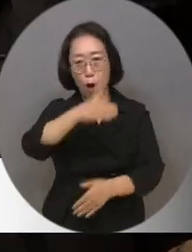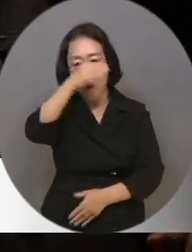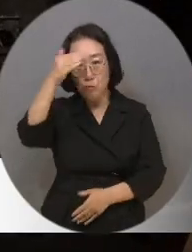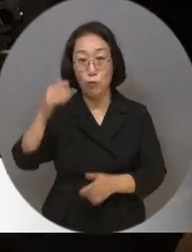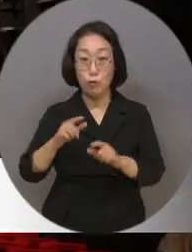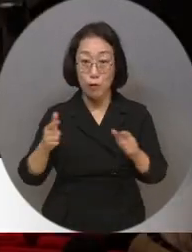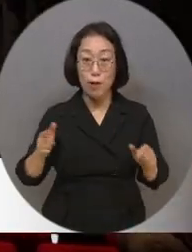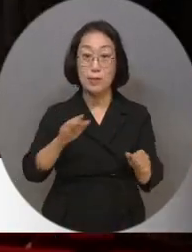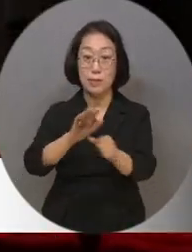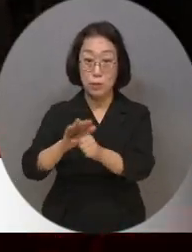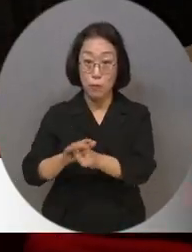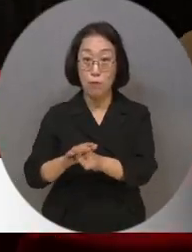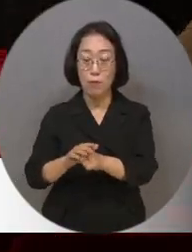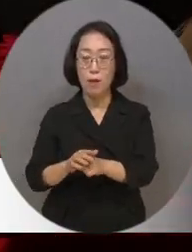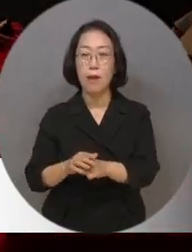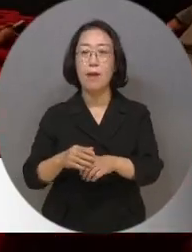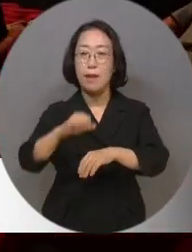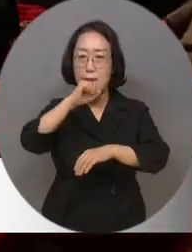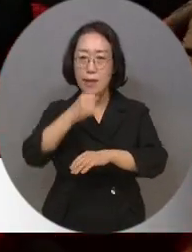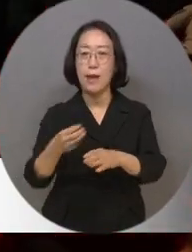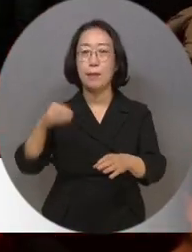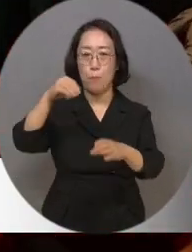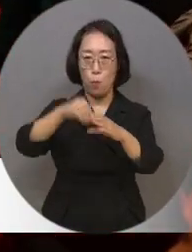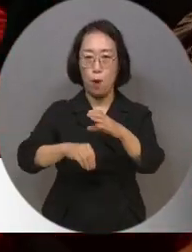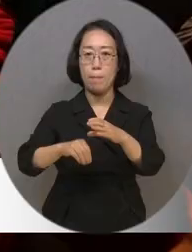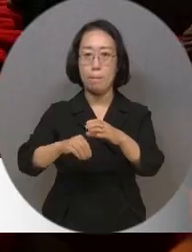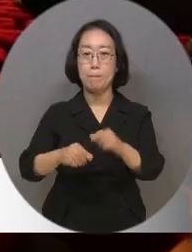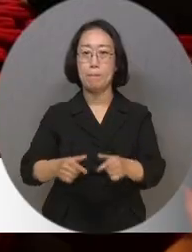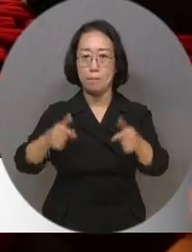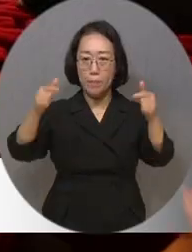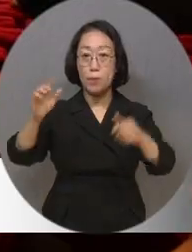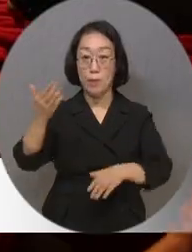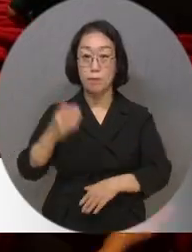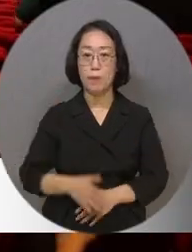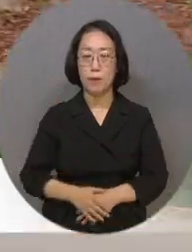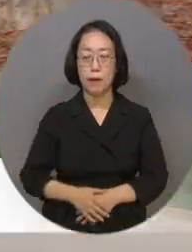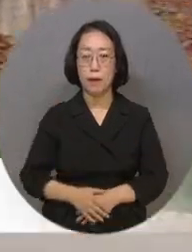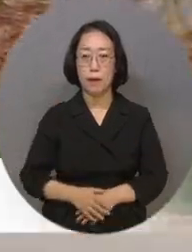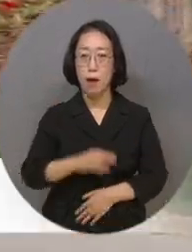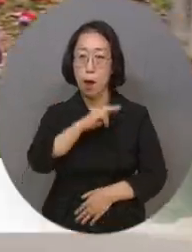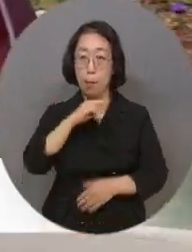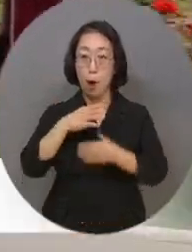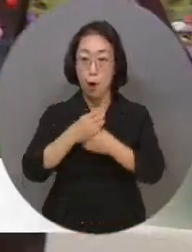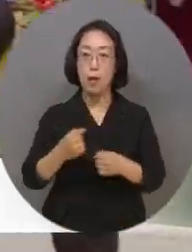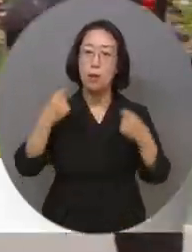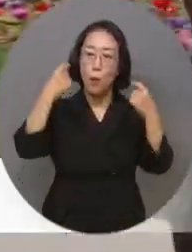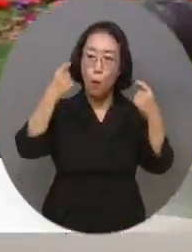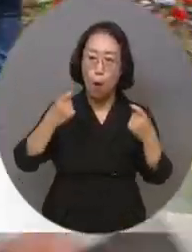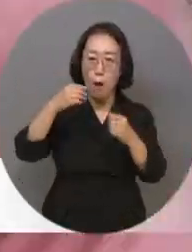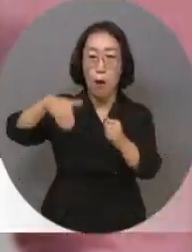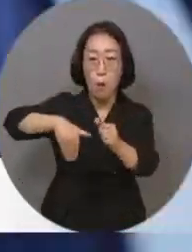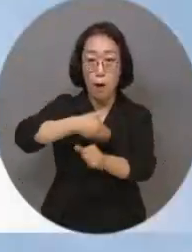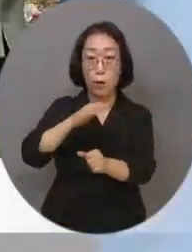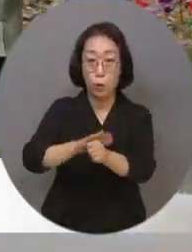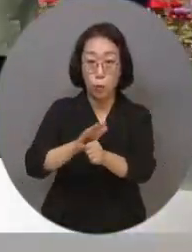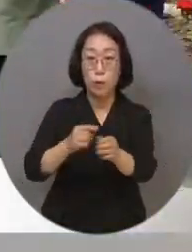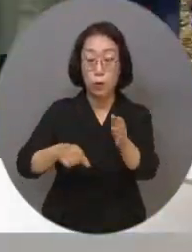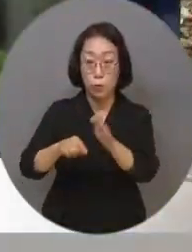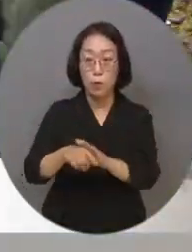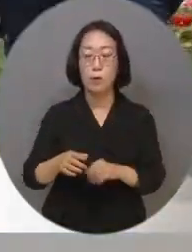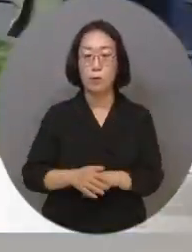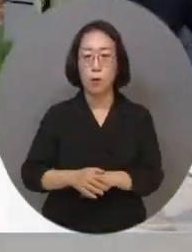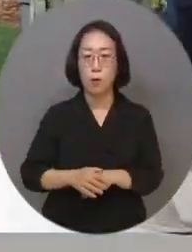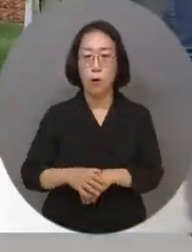다양한 지원책이 이번 예산안에 담겼습니다 또 편리한 관광 환경을 조성하기 위한 열린 관광지